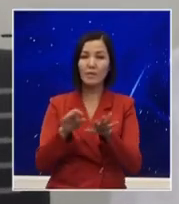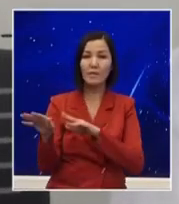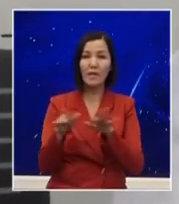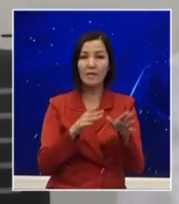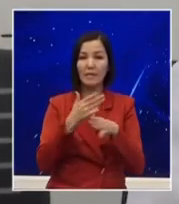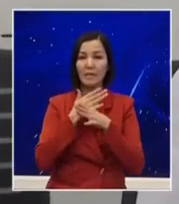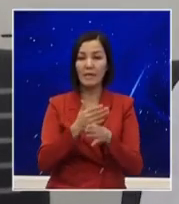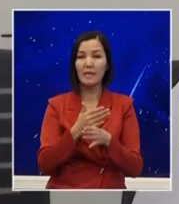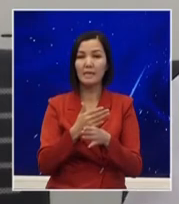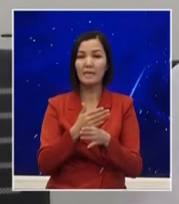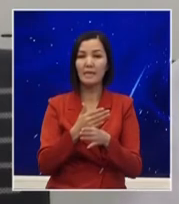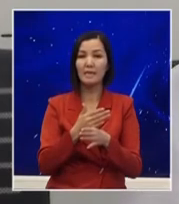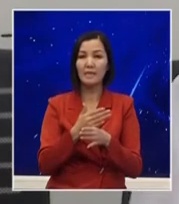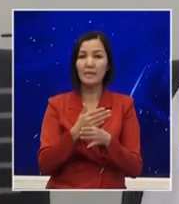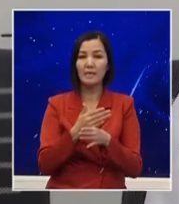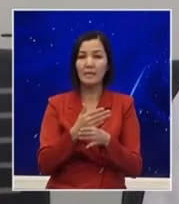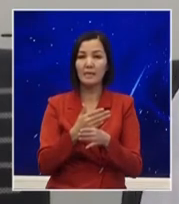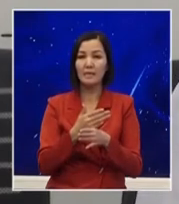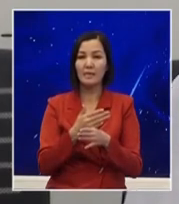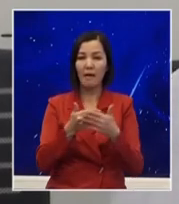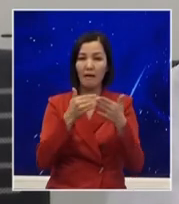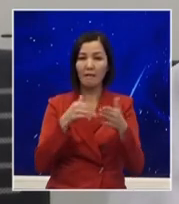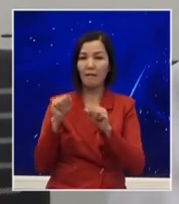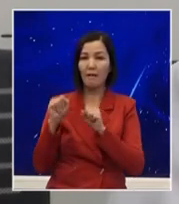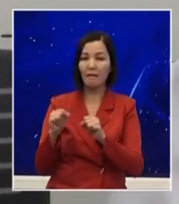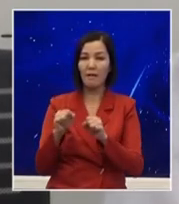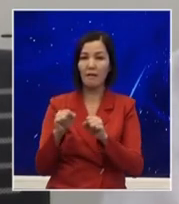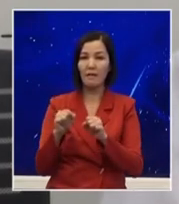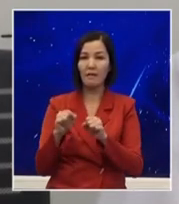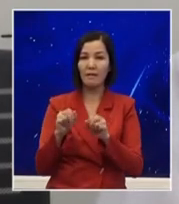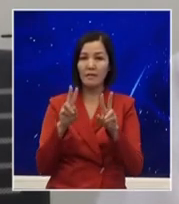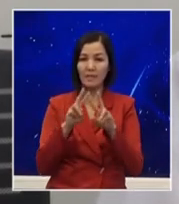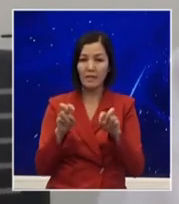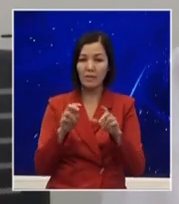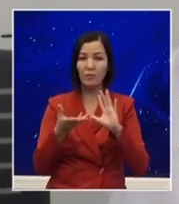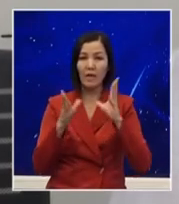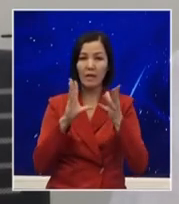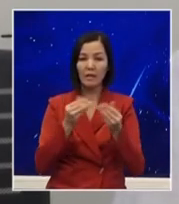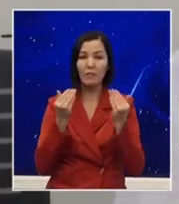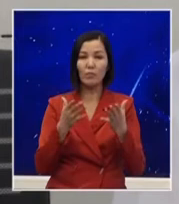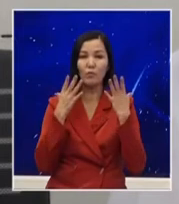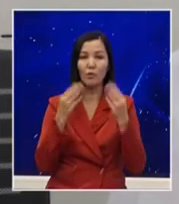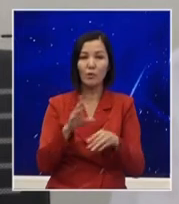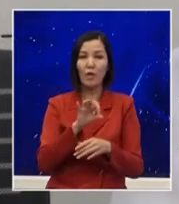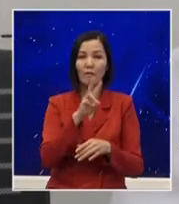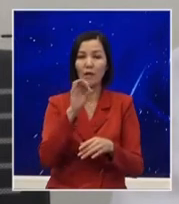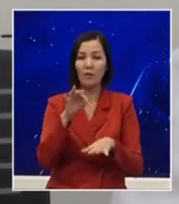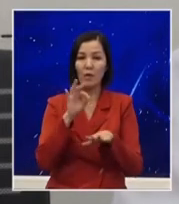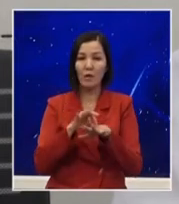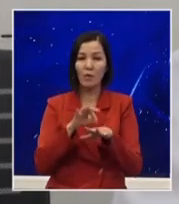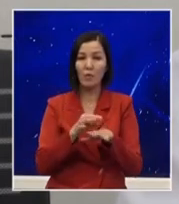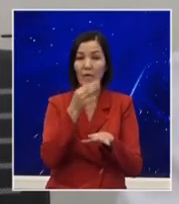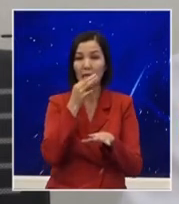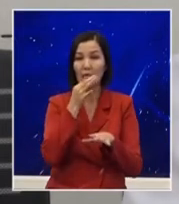арқасында, ашық есік күндерінің арқасында, профилактикалық қараулардың арқасында бүгінгі таңда бізде онкология